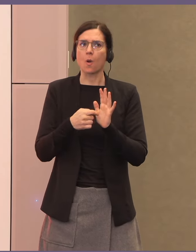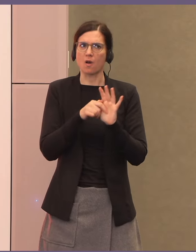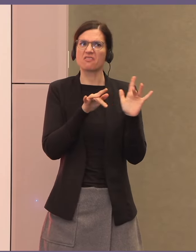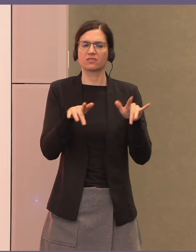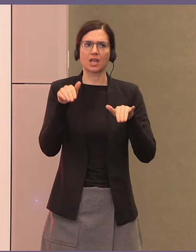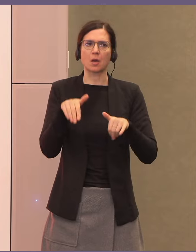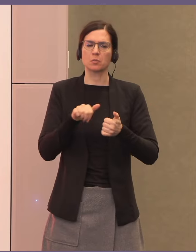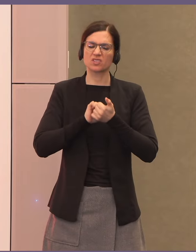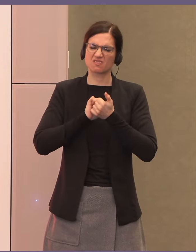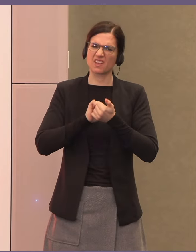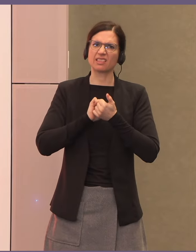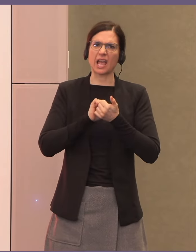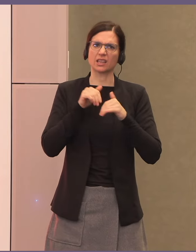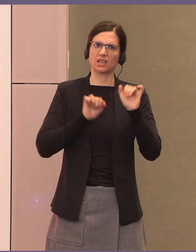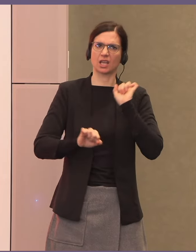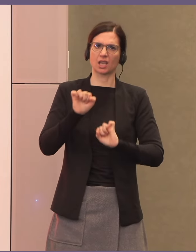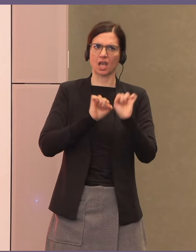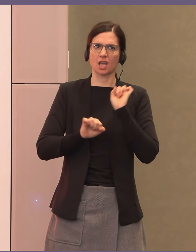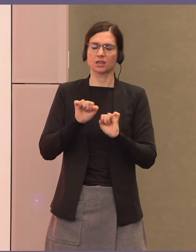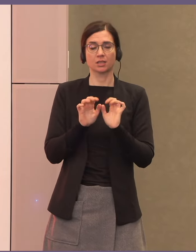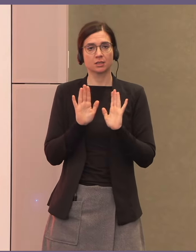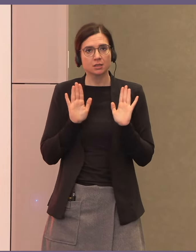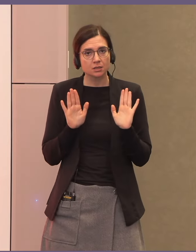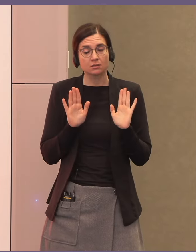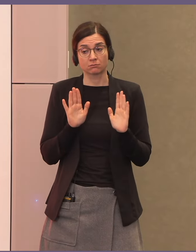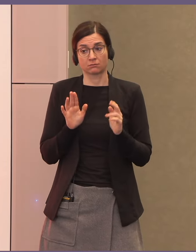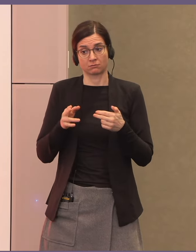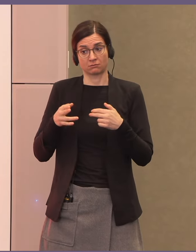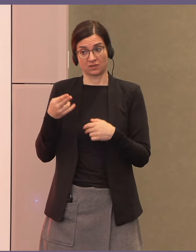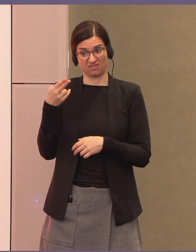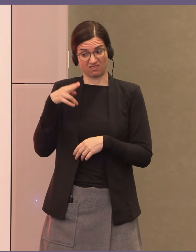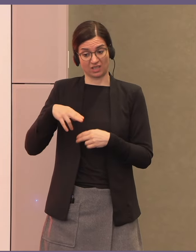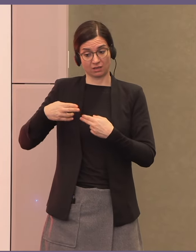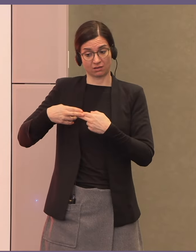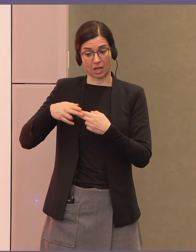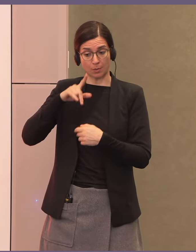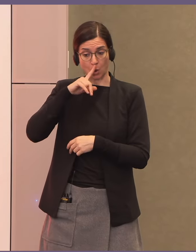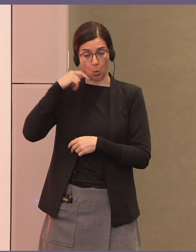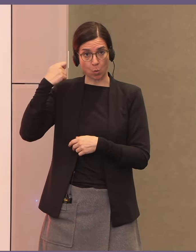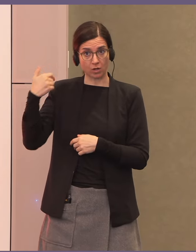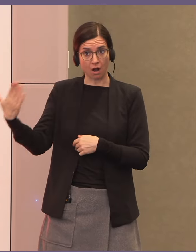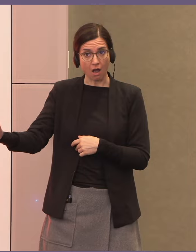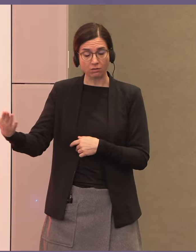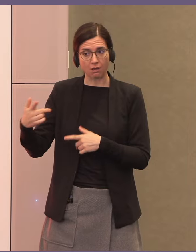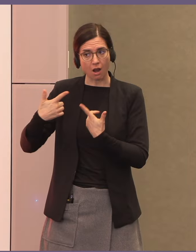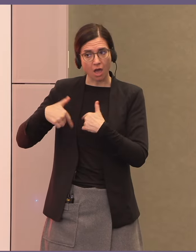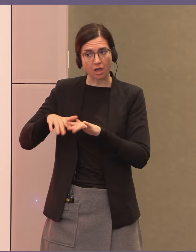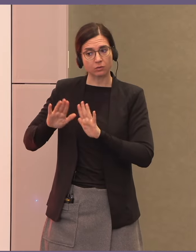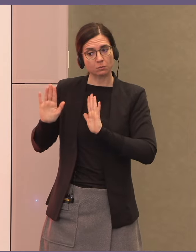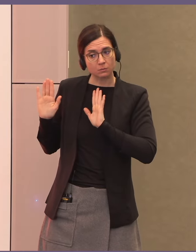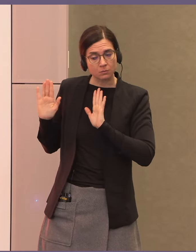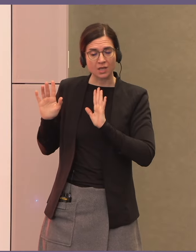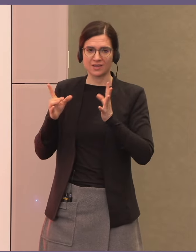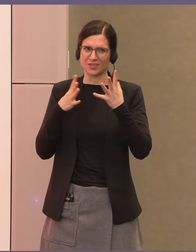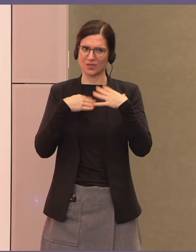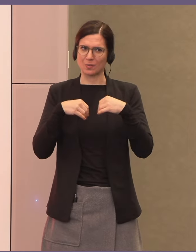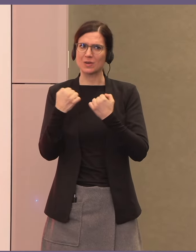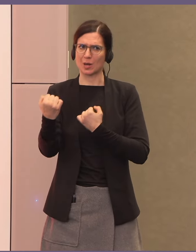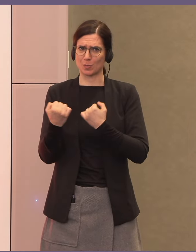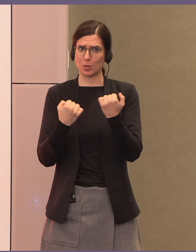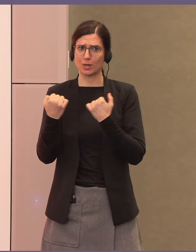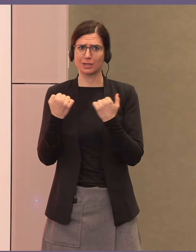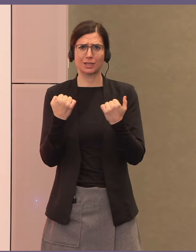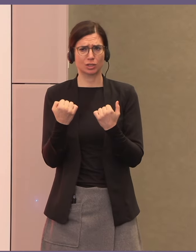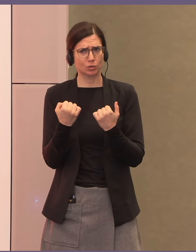in vielen Ländern der Fall ist. Nicht unweit hier von Wien beginnt Ungarn, wo wir sehen, dass gerade in der Familienpolitik